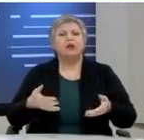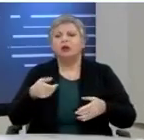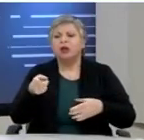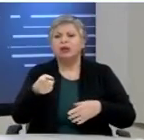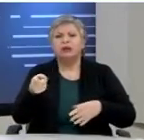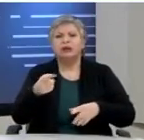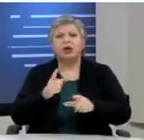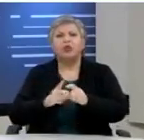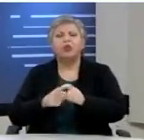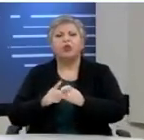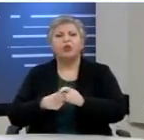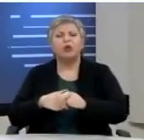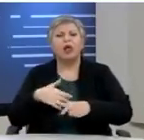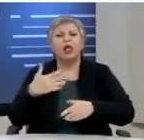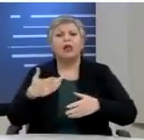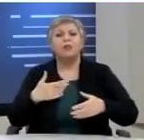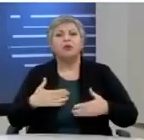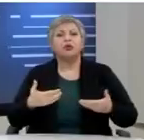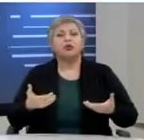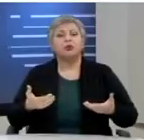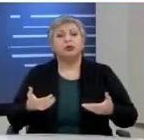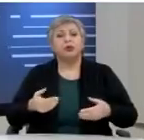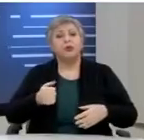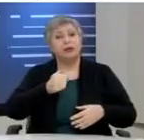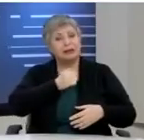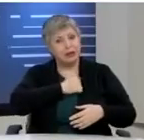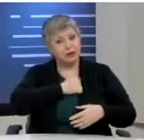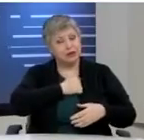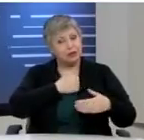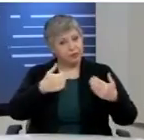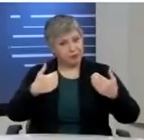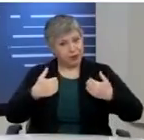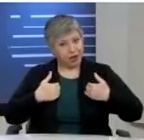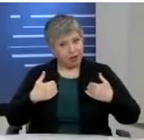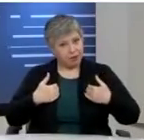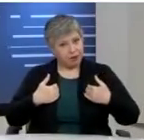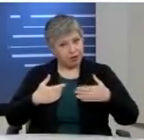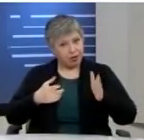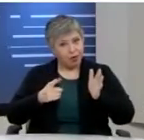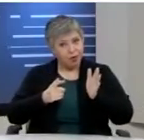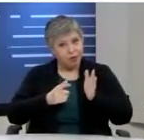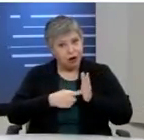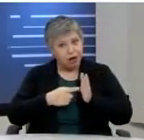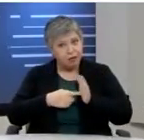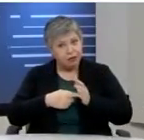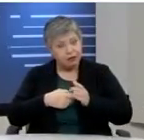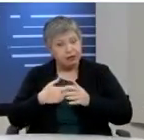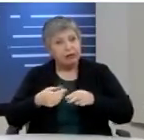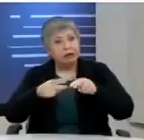ότι αυτοί οι άνθρωποι, ότι το ελληνικό κράτος μάλλον, θα μπορούσε ή θα έπρεπε να αναγνωρίσει αυτή τη χώρα.